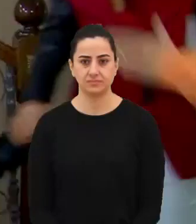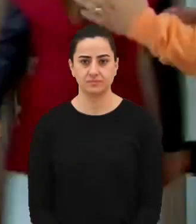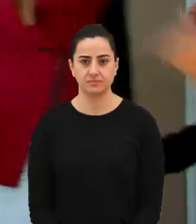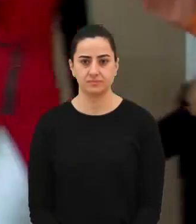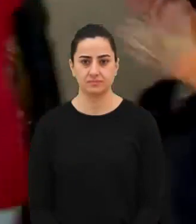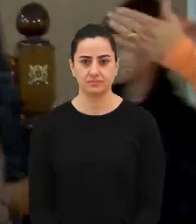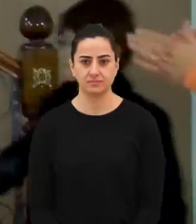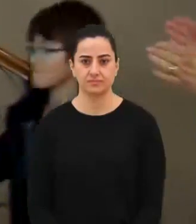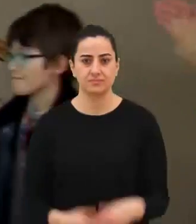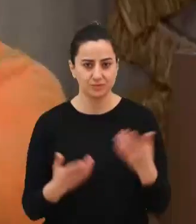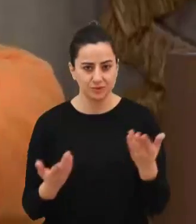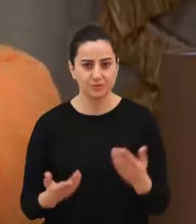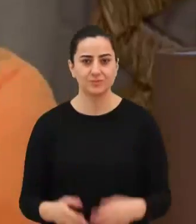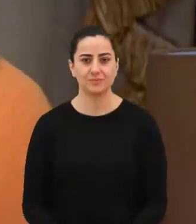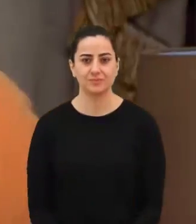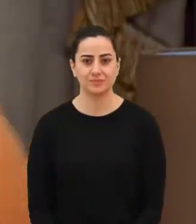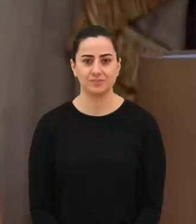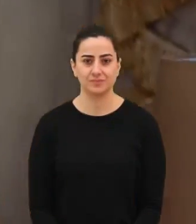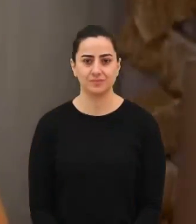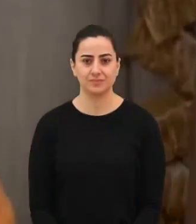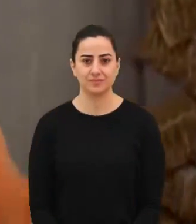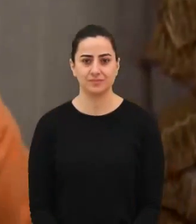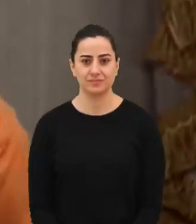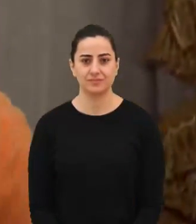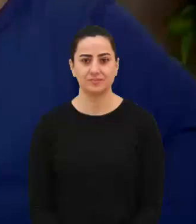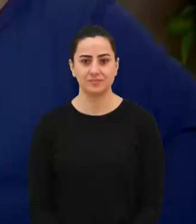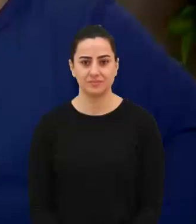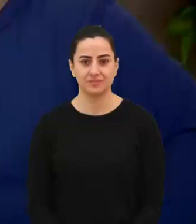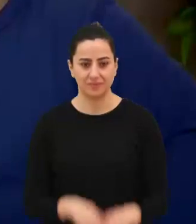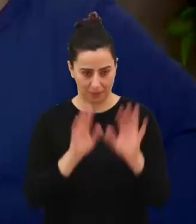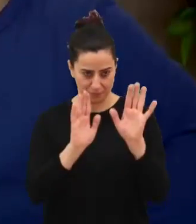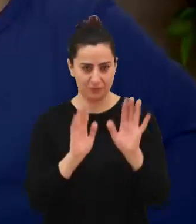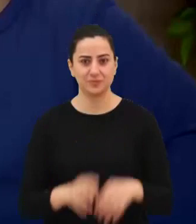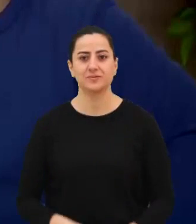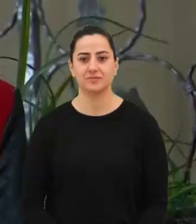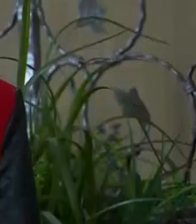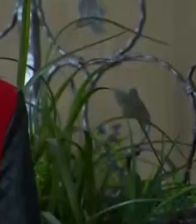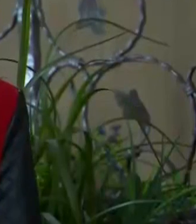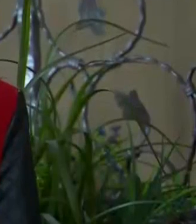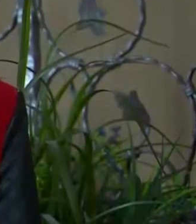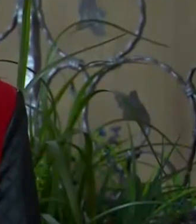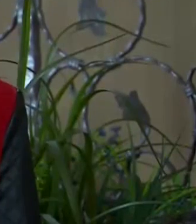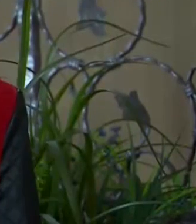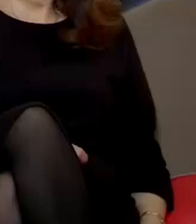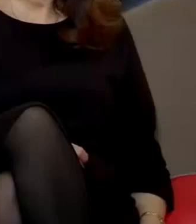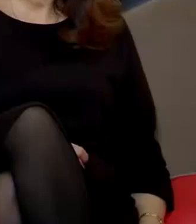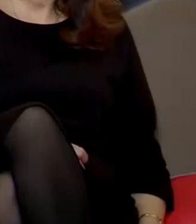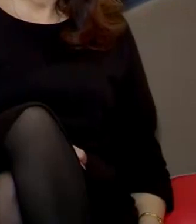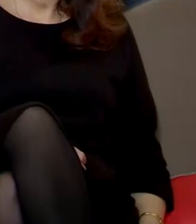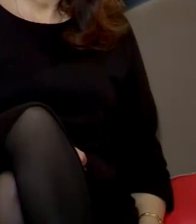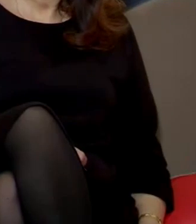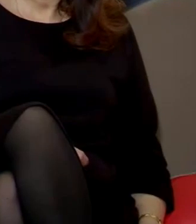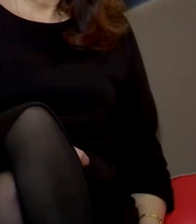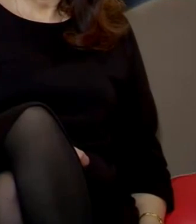burada. Şeyler hafif soldu. 10 yaşlarında iki erkek çocuğunun elinden tutarak salona girdi. Nilgün 30'lu yaşlarda sarışın,